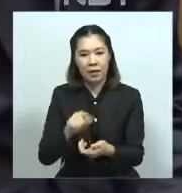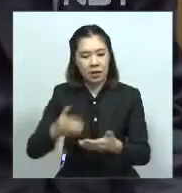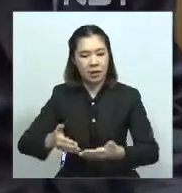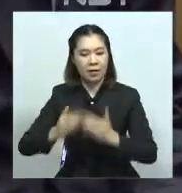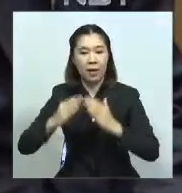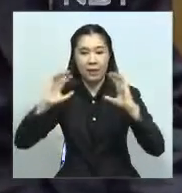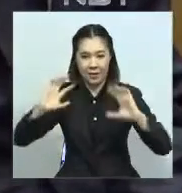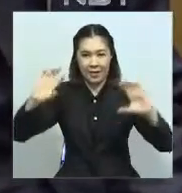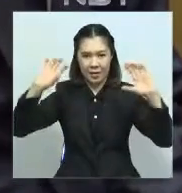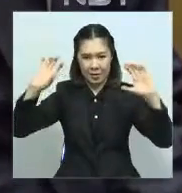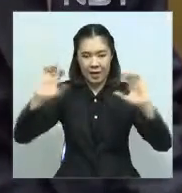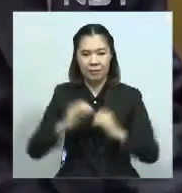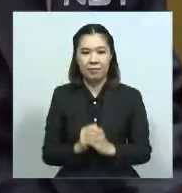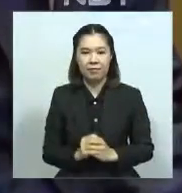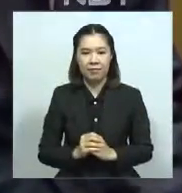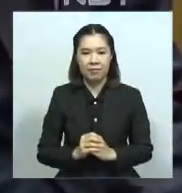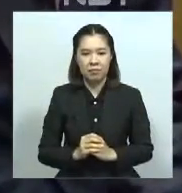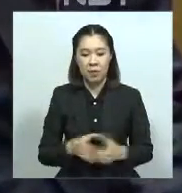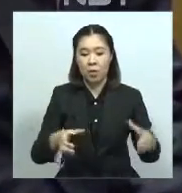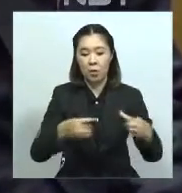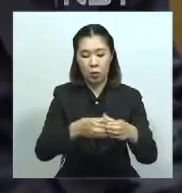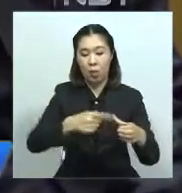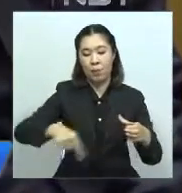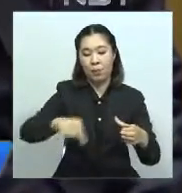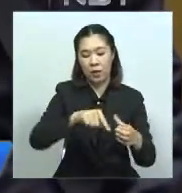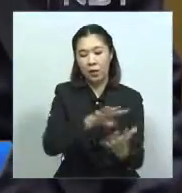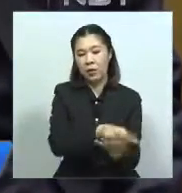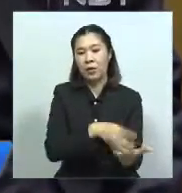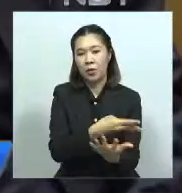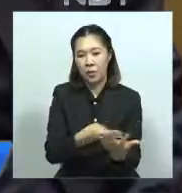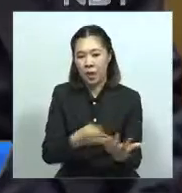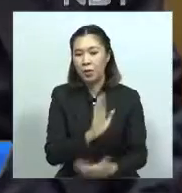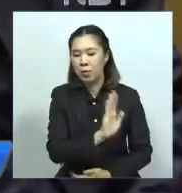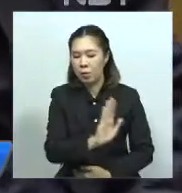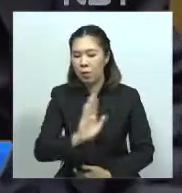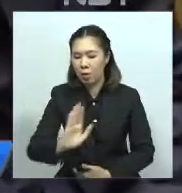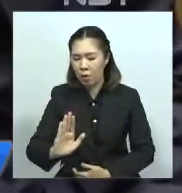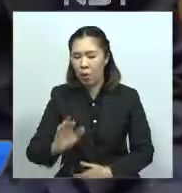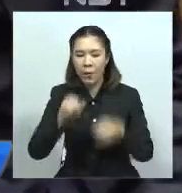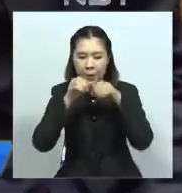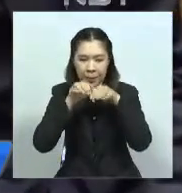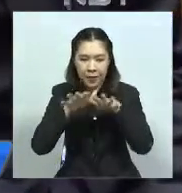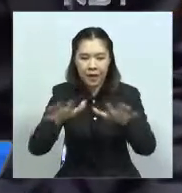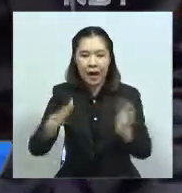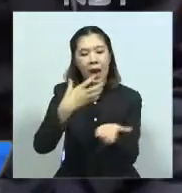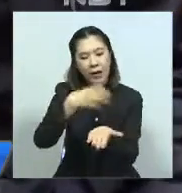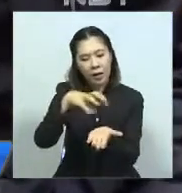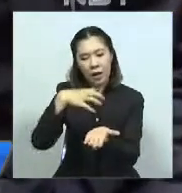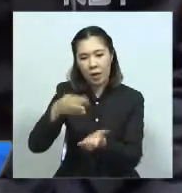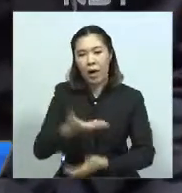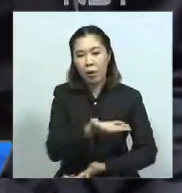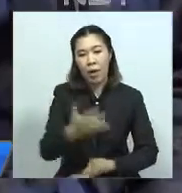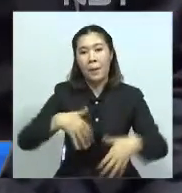บาลร่วมกันก็ยังดังเป็นที่ทราบว่าทุกพรรคก็มีนโยบายที่เราได้บอกกล่าวเราได้ประกาศเราได้ขายไว้กับประชาช